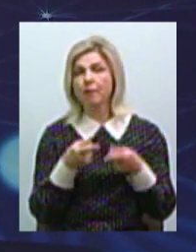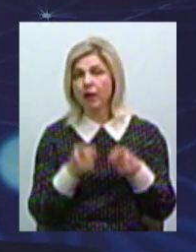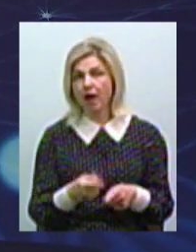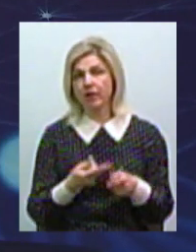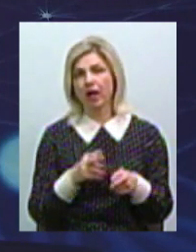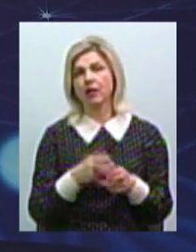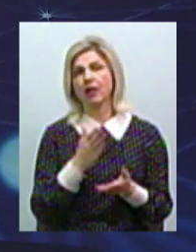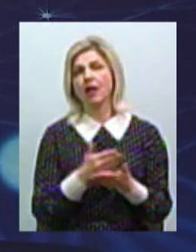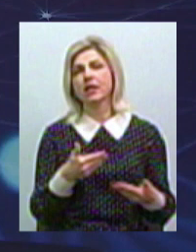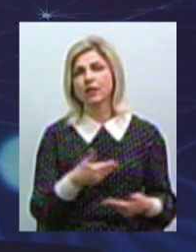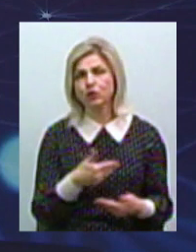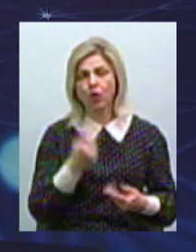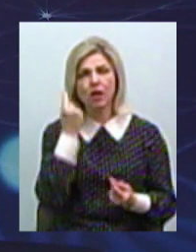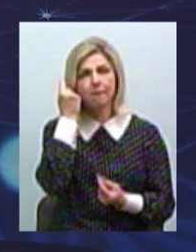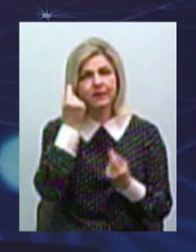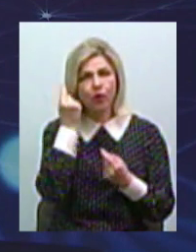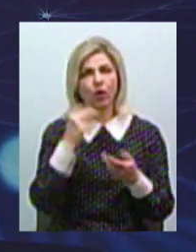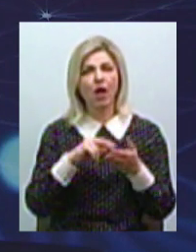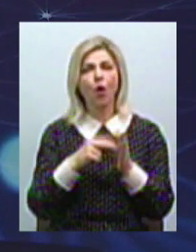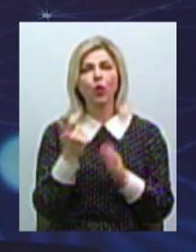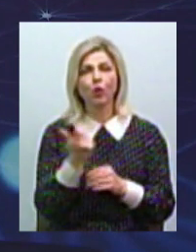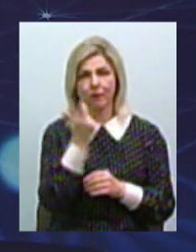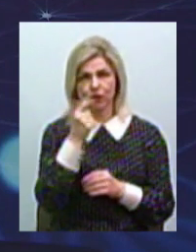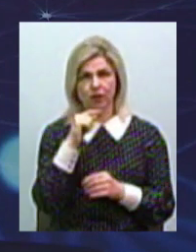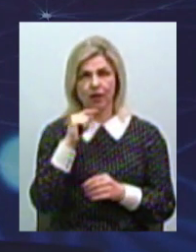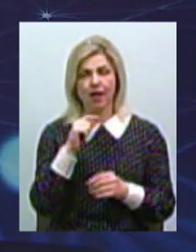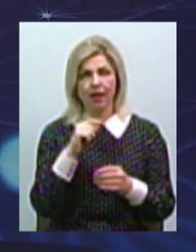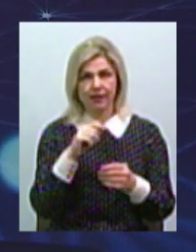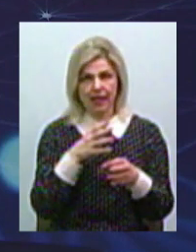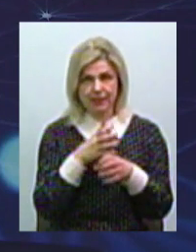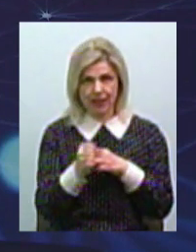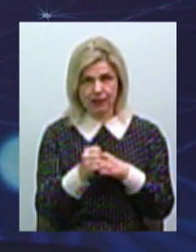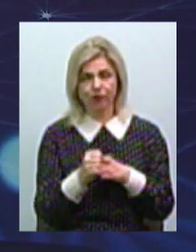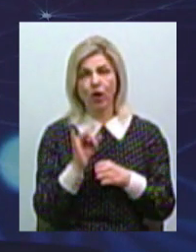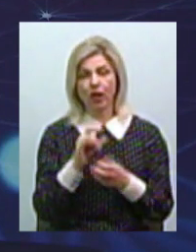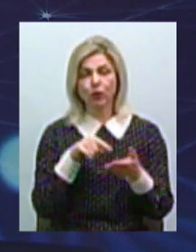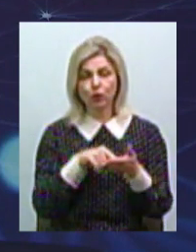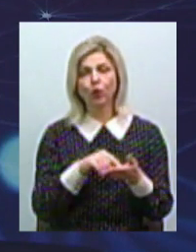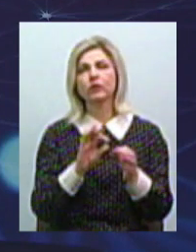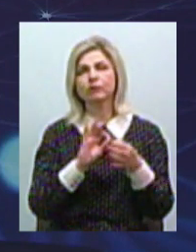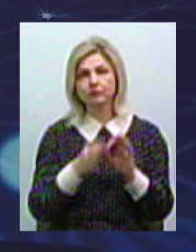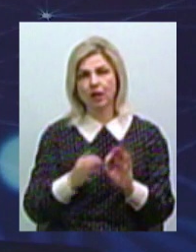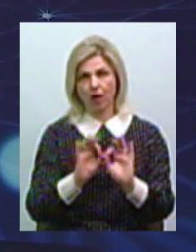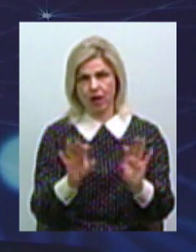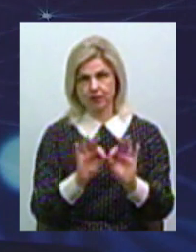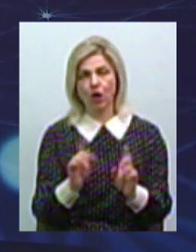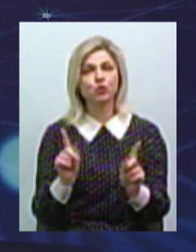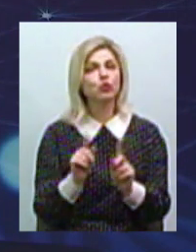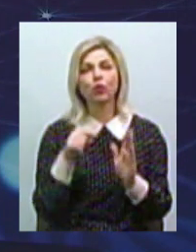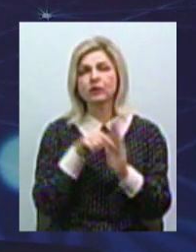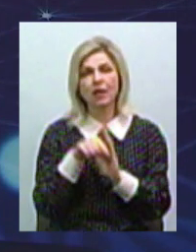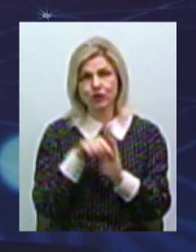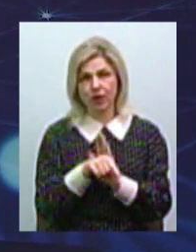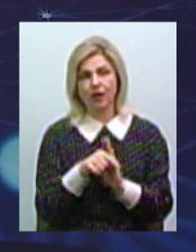це є сексуальне, психологічне, економічне насильство. І в цих брошурках надавалася інформація, що ж таке, да, як розпізнати,